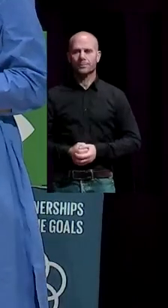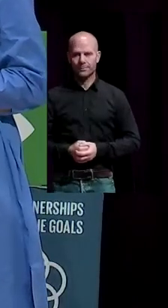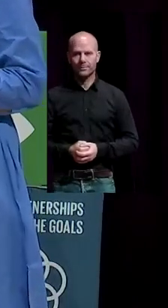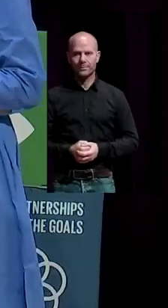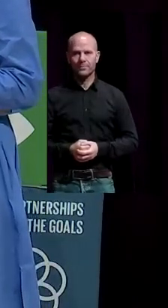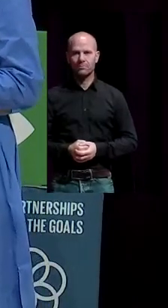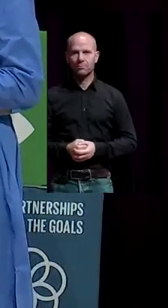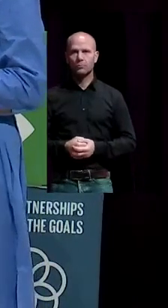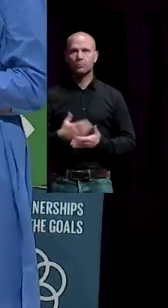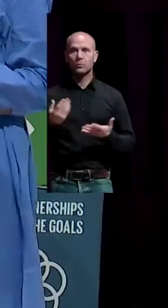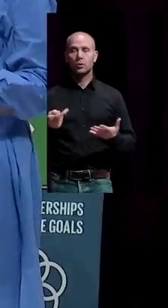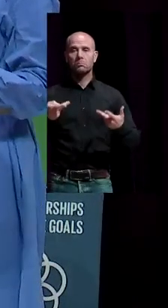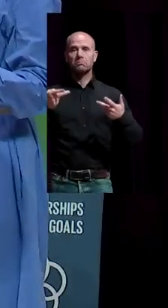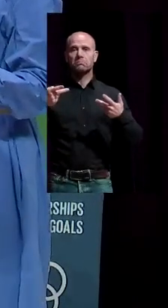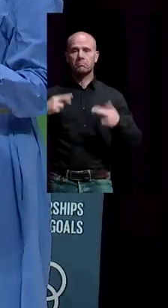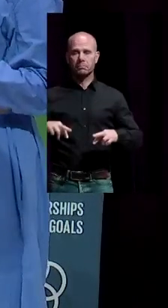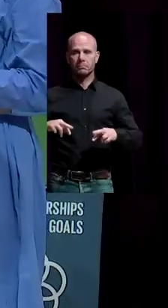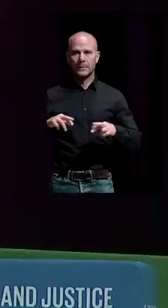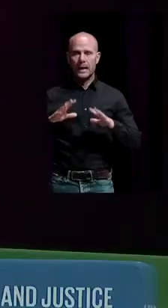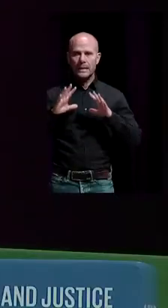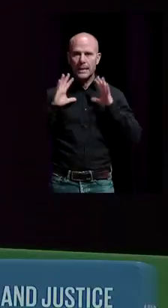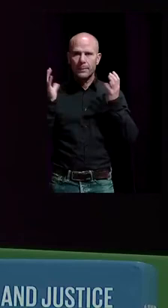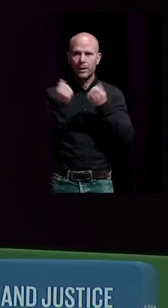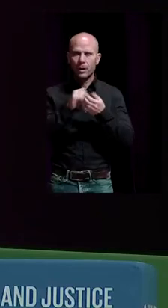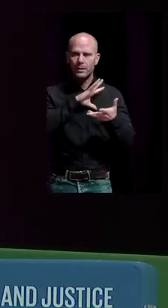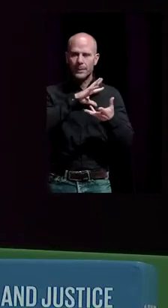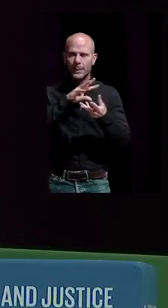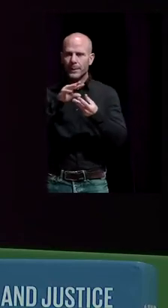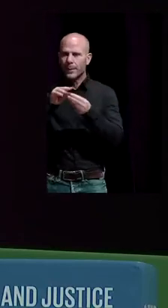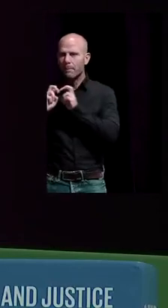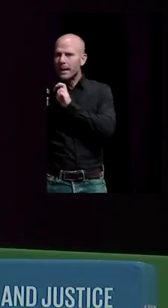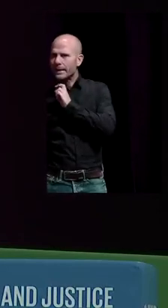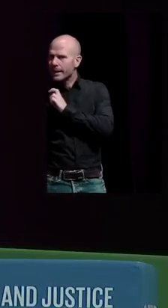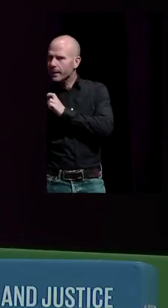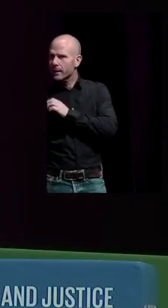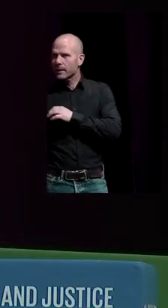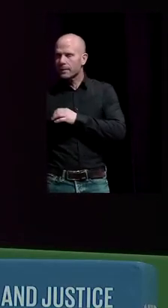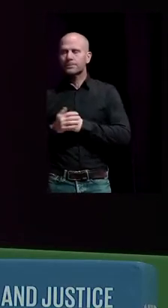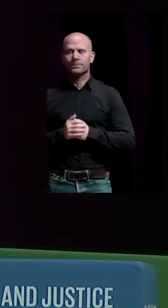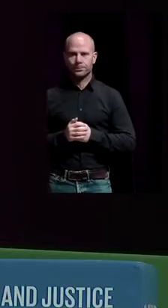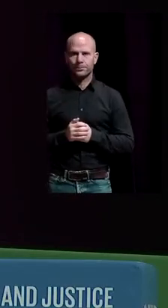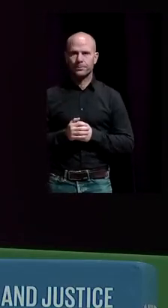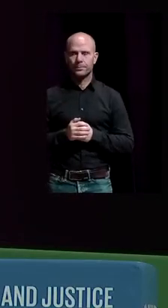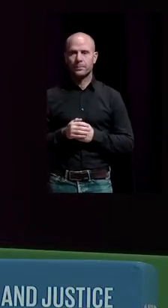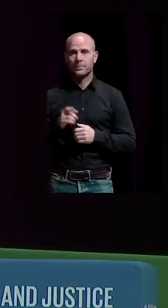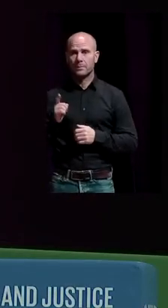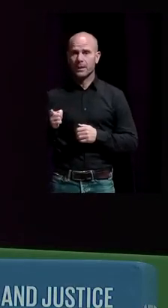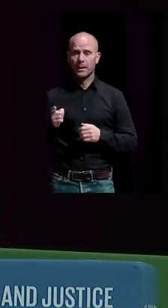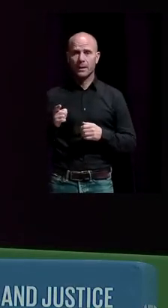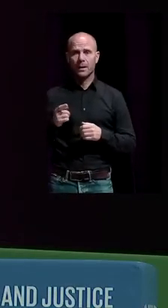nu kommit till seminariets avslutande panel. Och den kommer väldigt